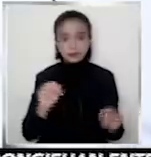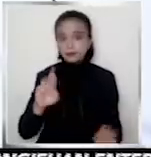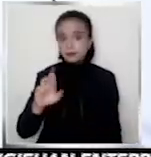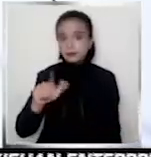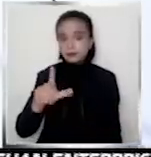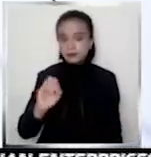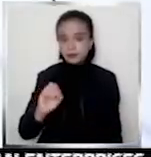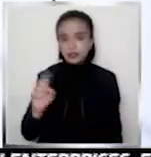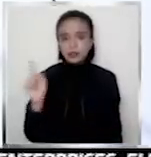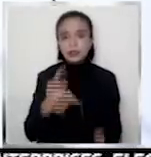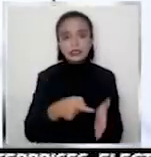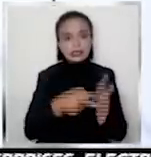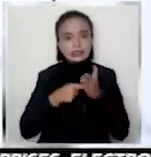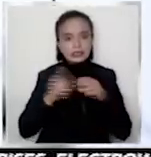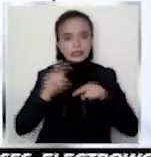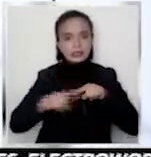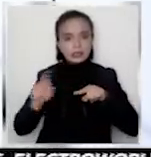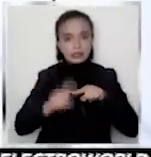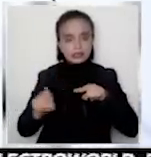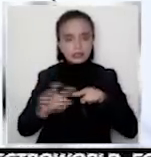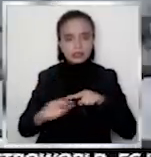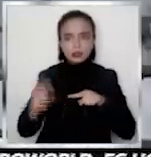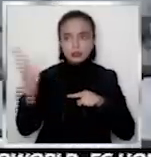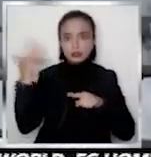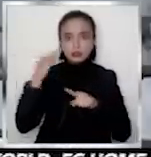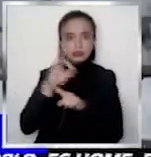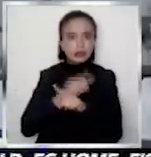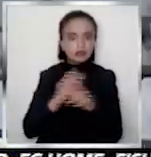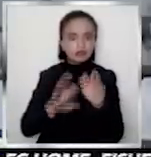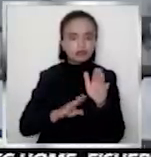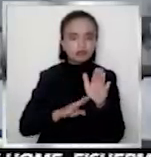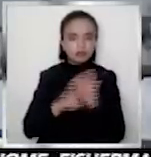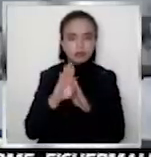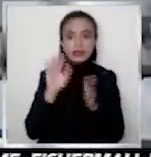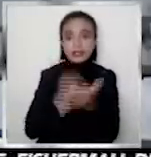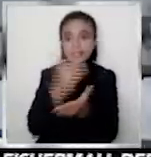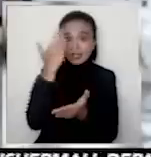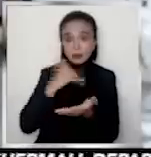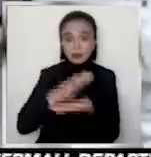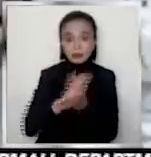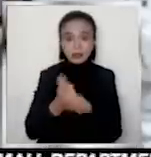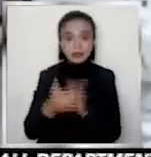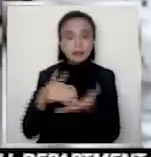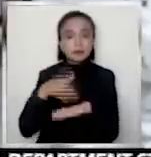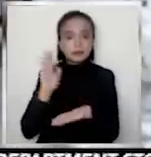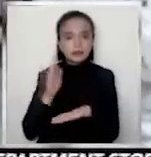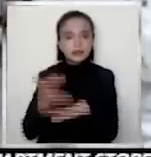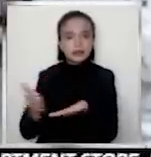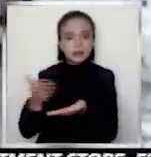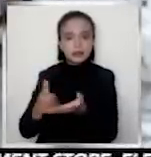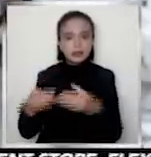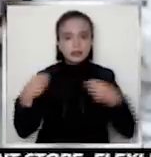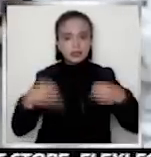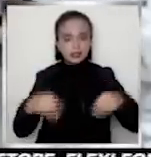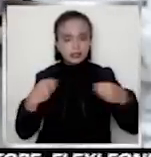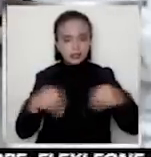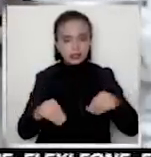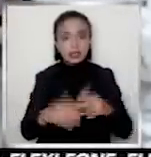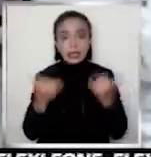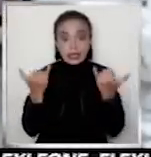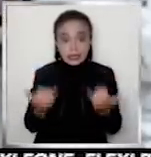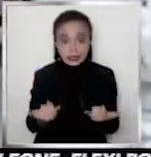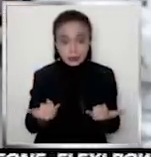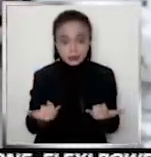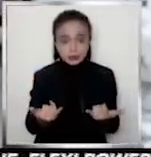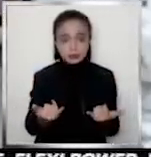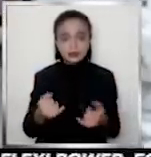na noong Pebrero. Kaya nga nagmahal na rin ang kuryenteng binibili ng Meralco sa merkado. Nagbabala na ngayon pa lamang ang National